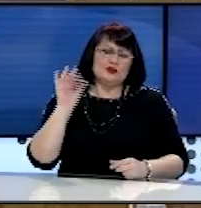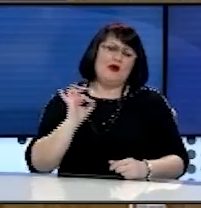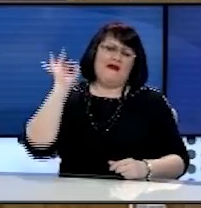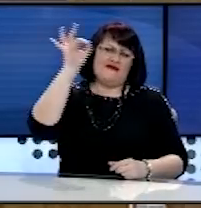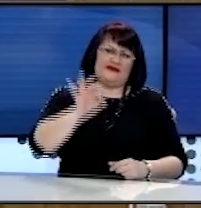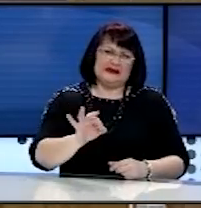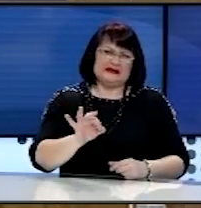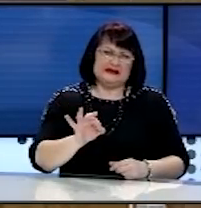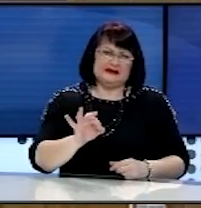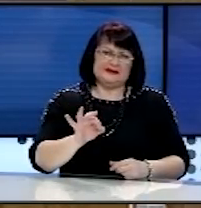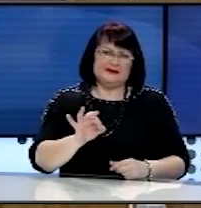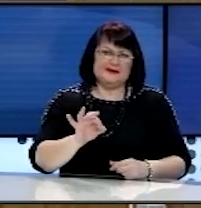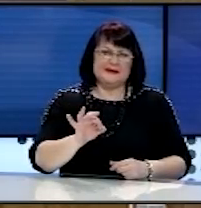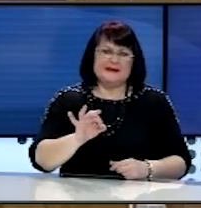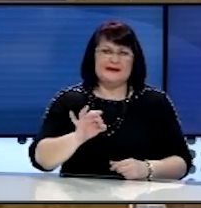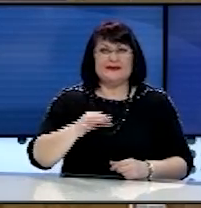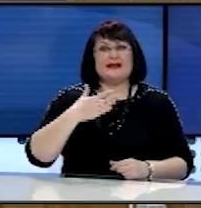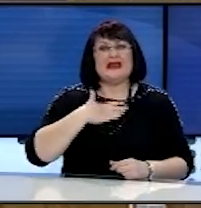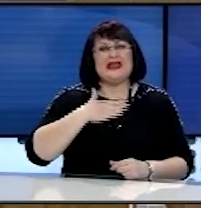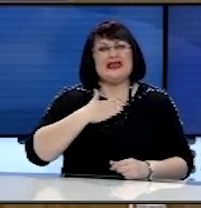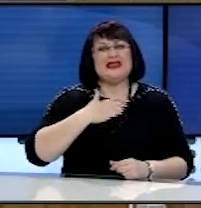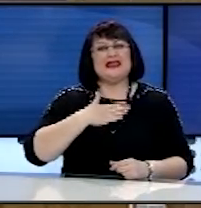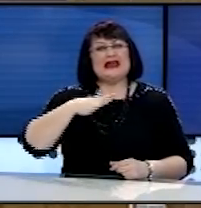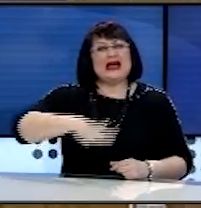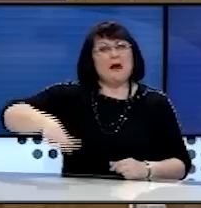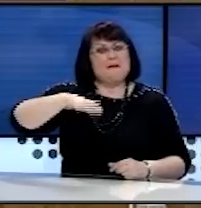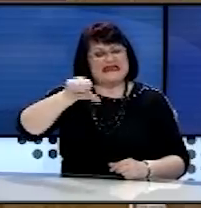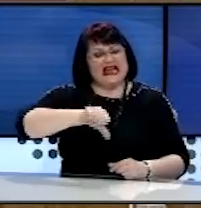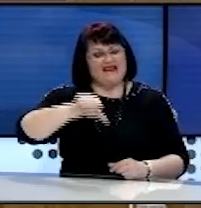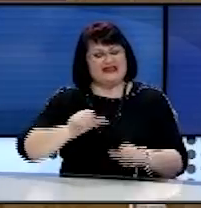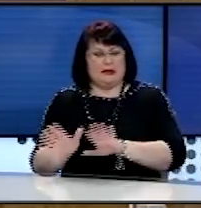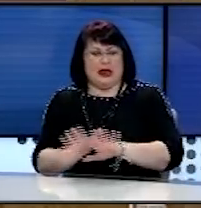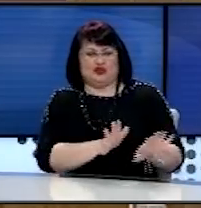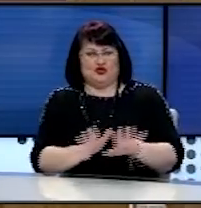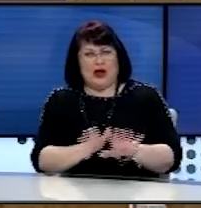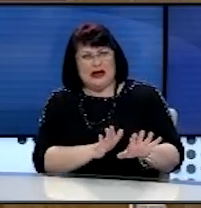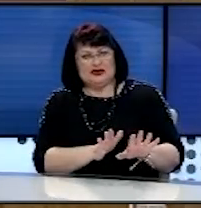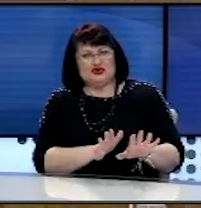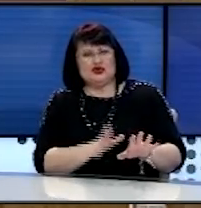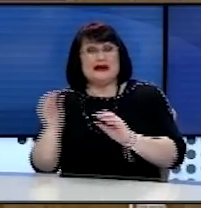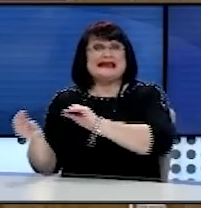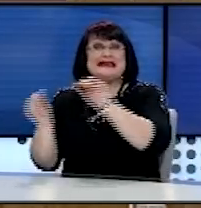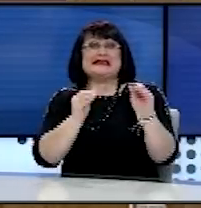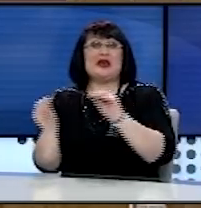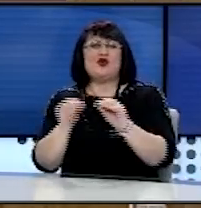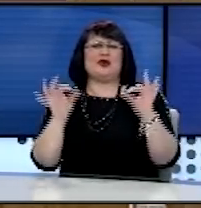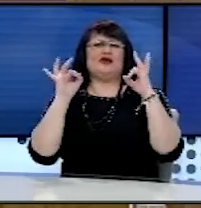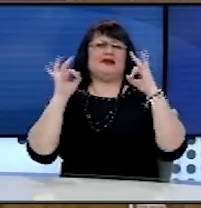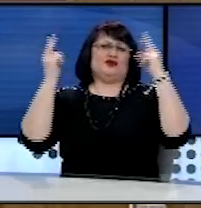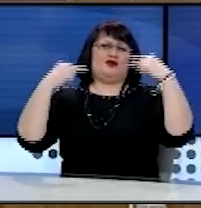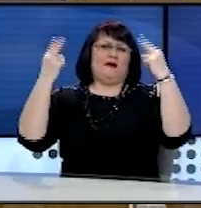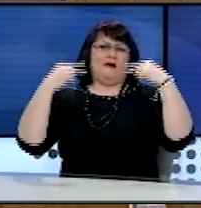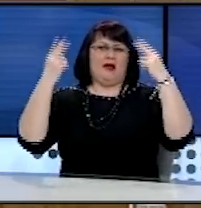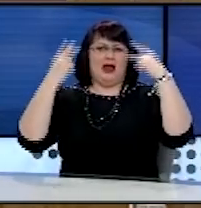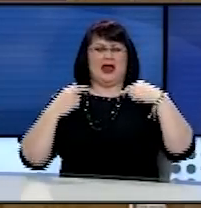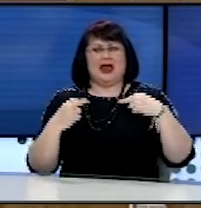στην εγκατάλειψη των εγχώριων ορυκτών καυσίμων και στην ανάδειξη του εισαγόμενου φυσικού αερίου